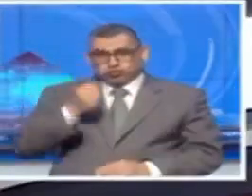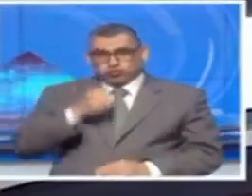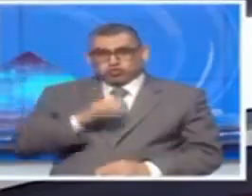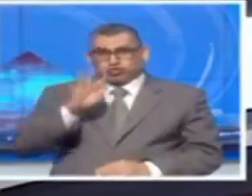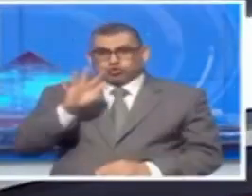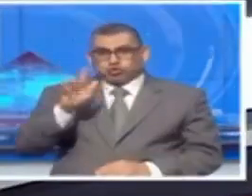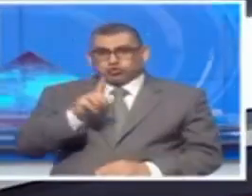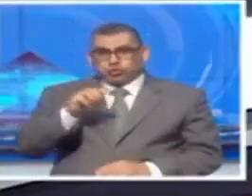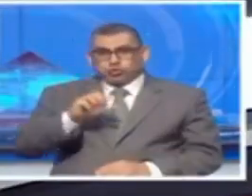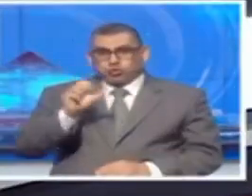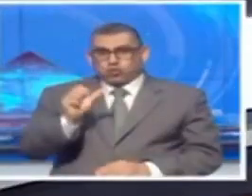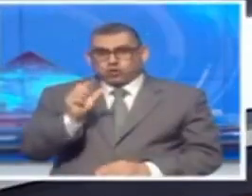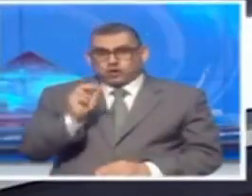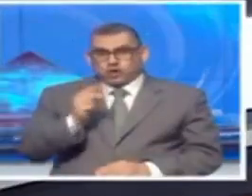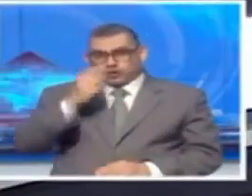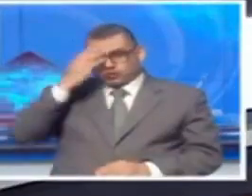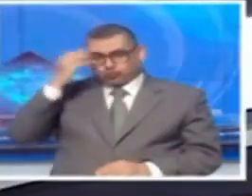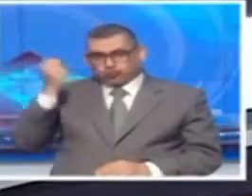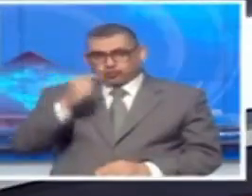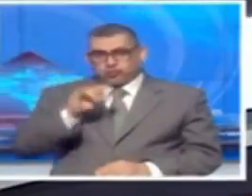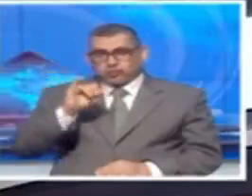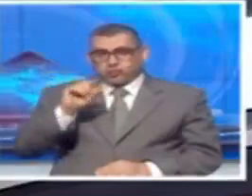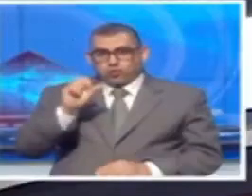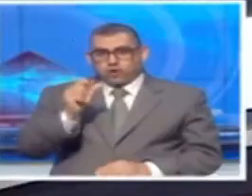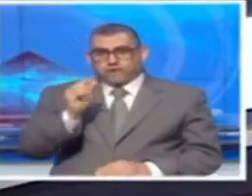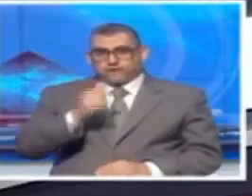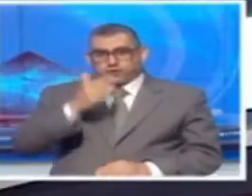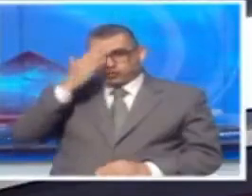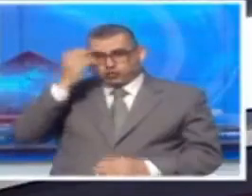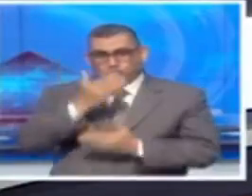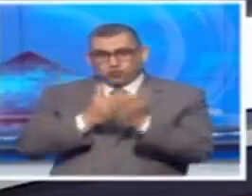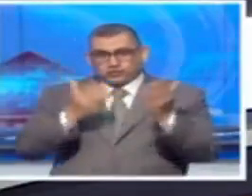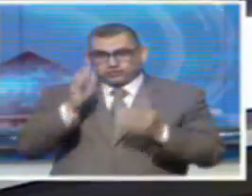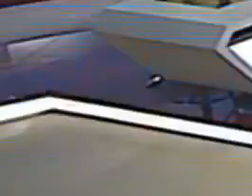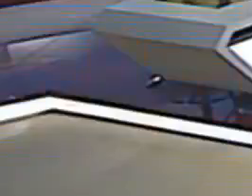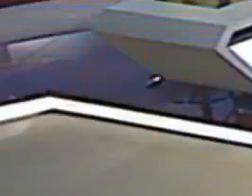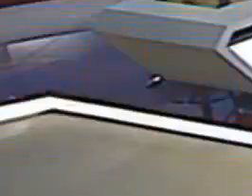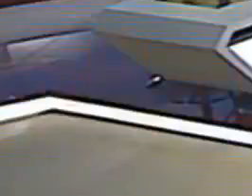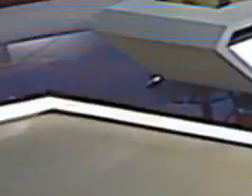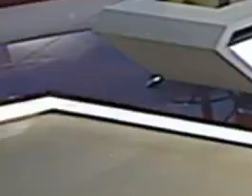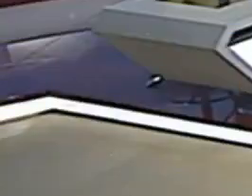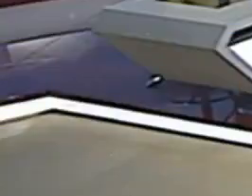وشكرا جزيلا شروق عماد. شكرا لك موافي، شكرا لحضراتكم وإلى اللقاء.